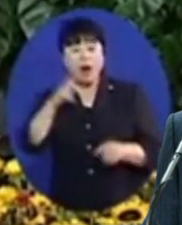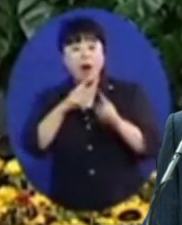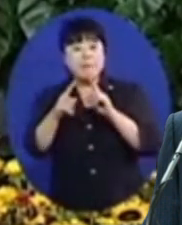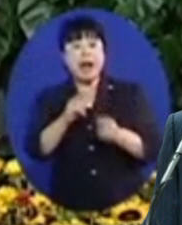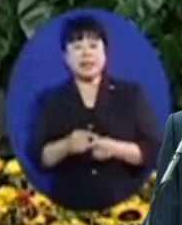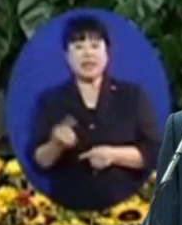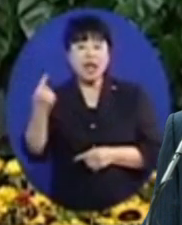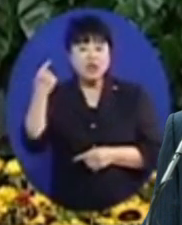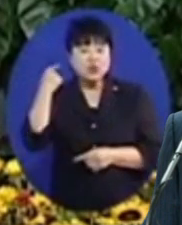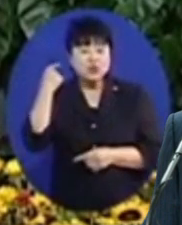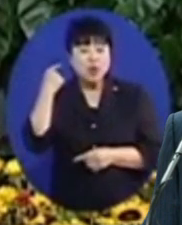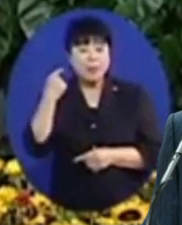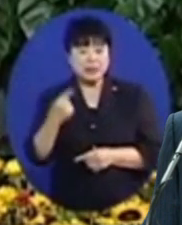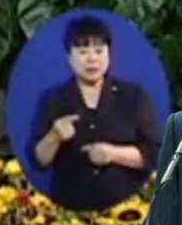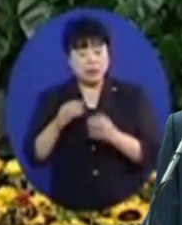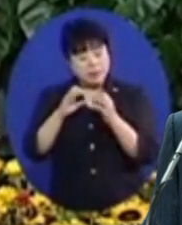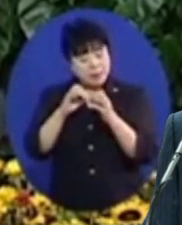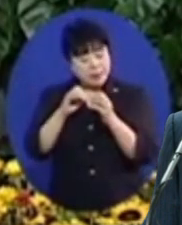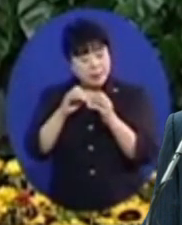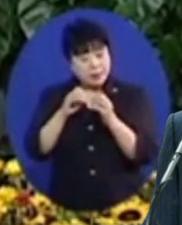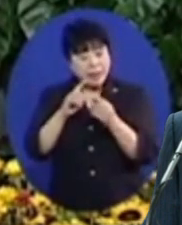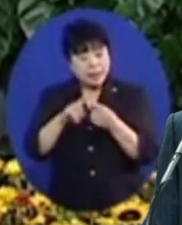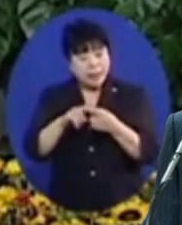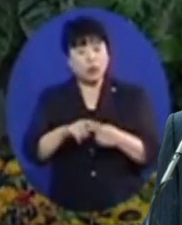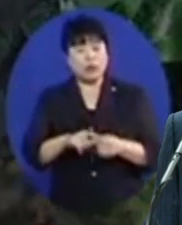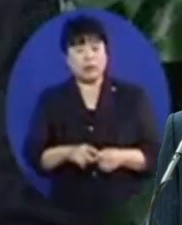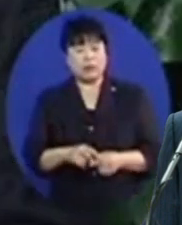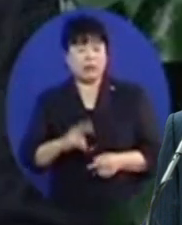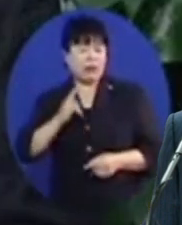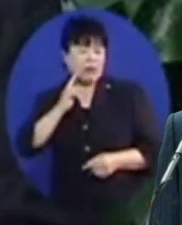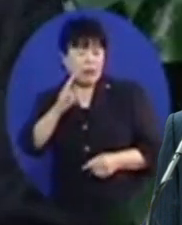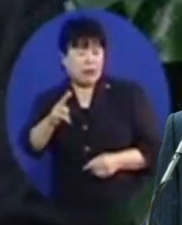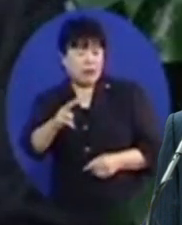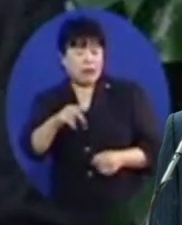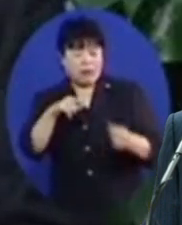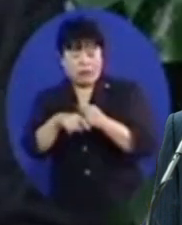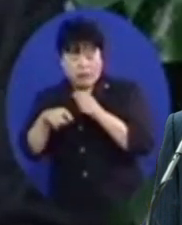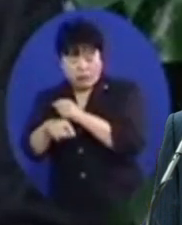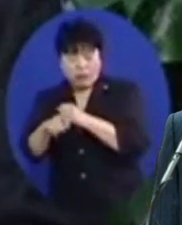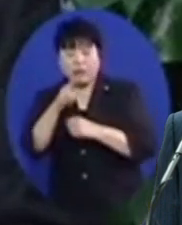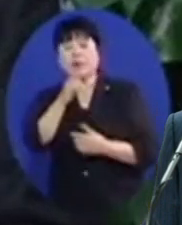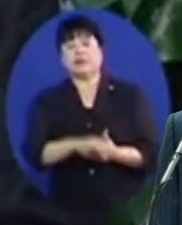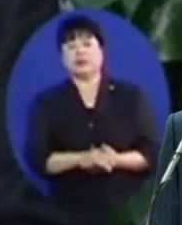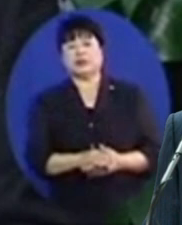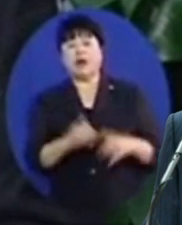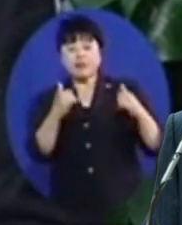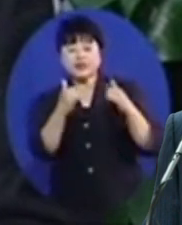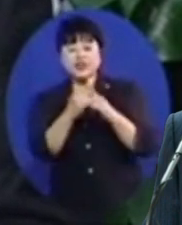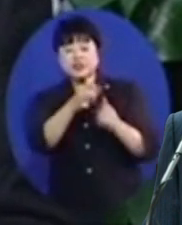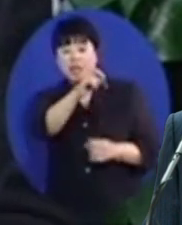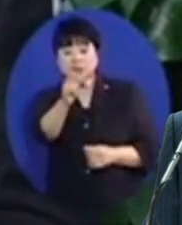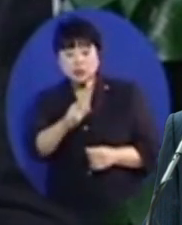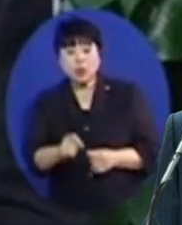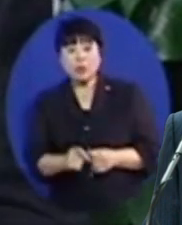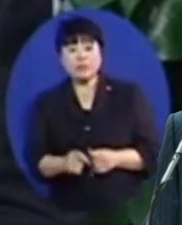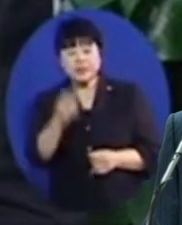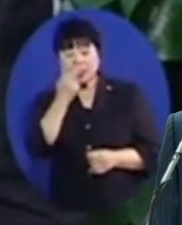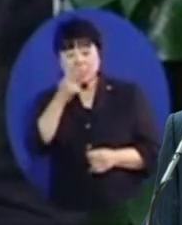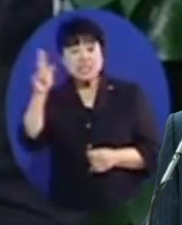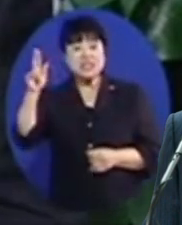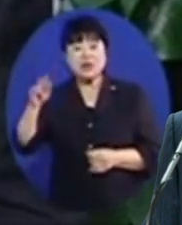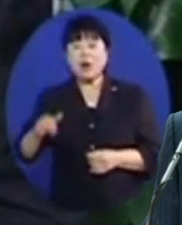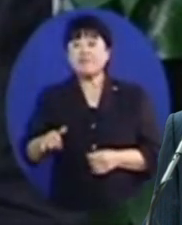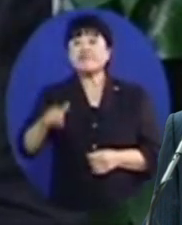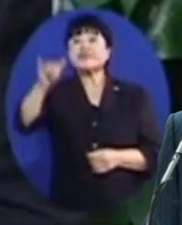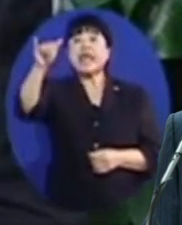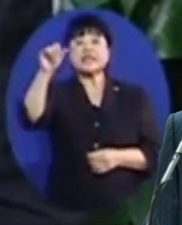귓전에서 속삭이는 소리를 듣고 그처럼 잔인한 일을 했던 것입니다. 나치 전쟁 기록에는 히틀러의 전용 비행기를